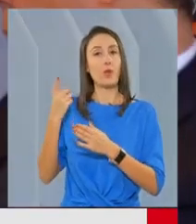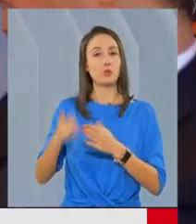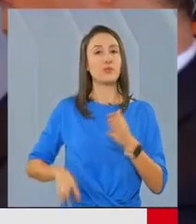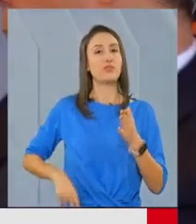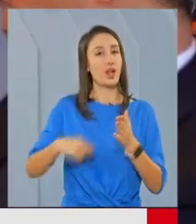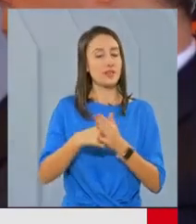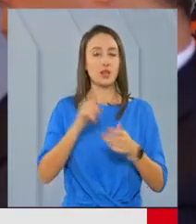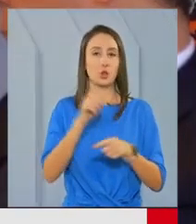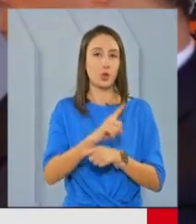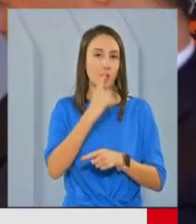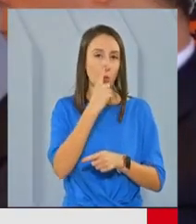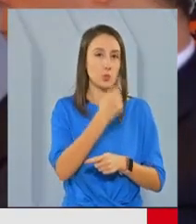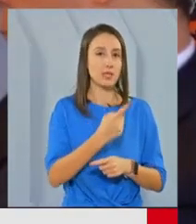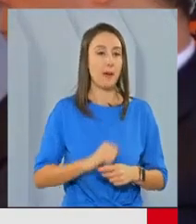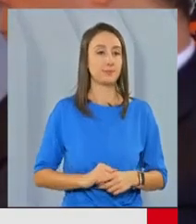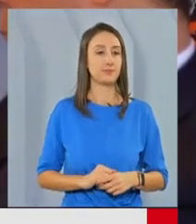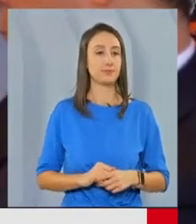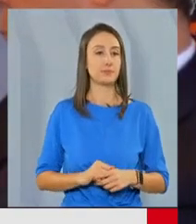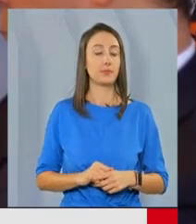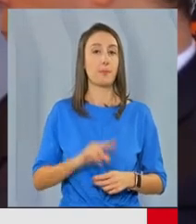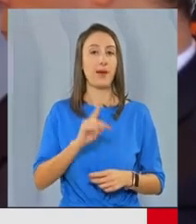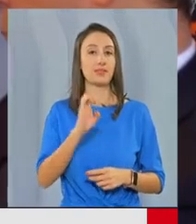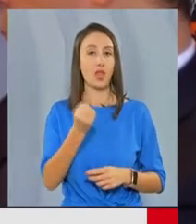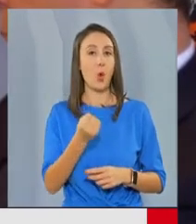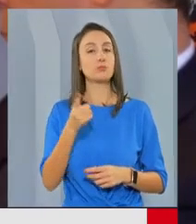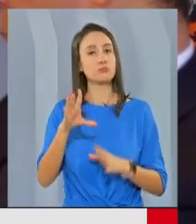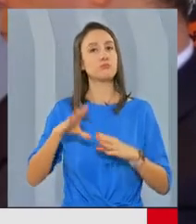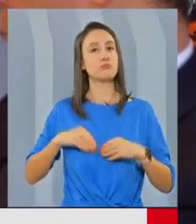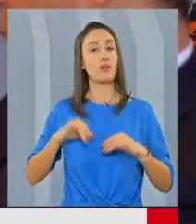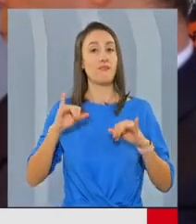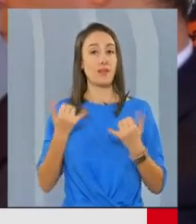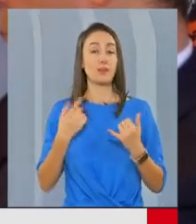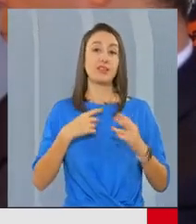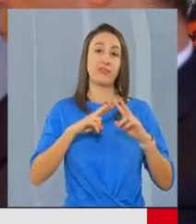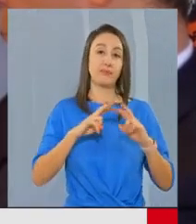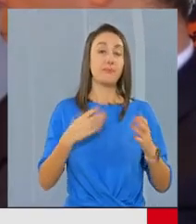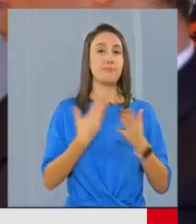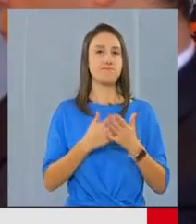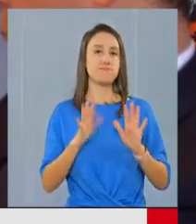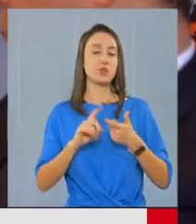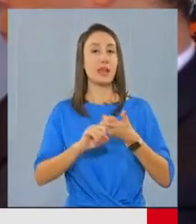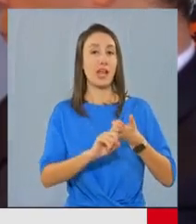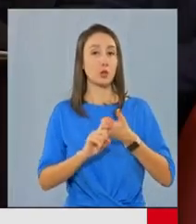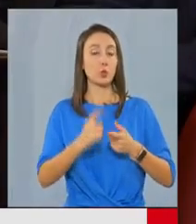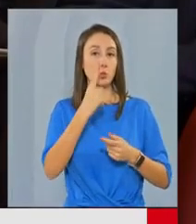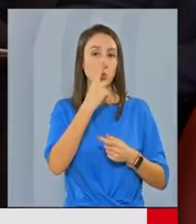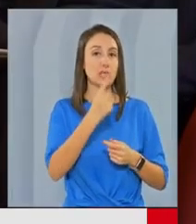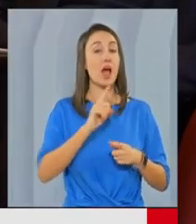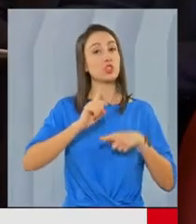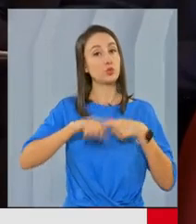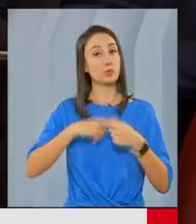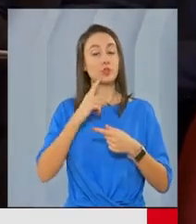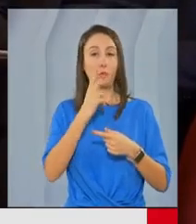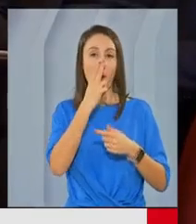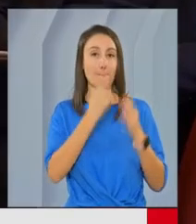finanțat tot de Moscova însă chiar Mateo salvini gazda evenimentului a fost anchetat pentru posibile legături cu Moscova după ce